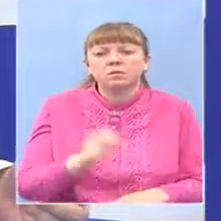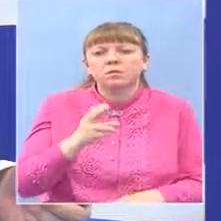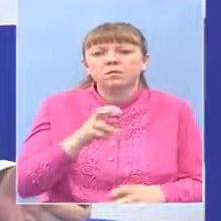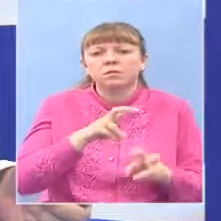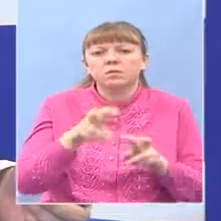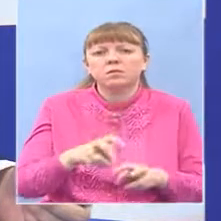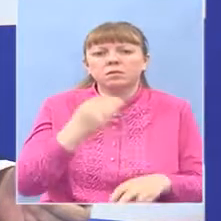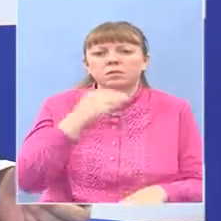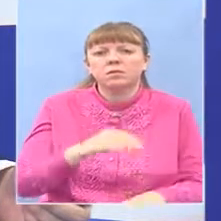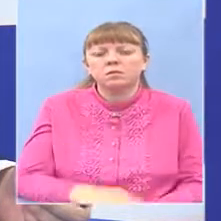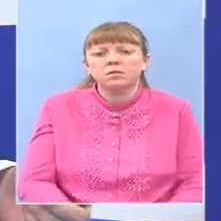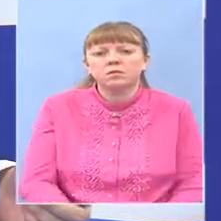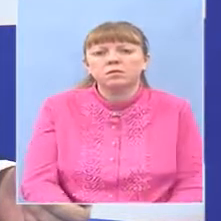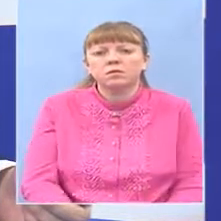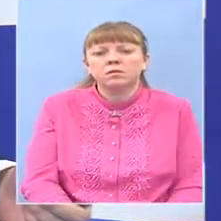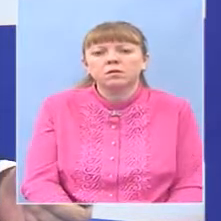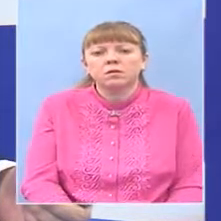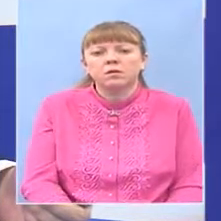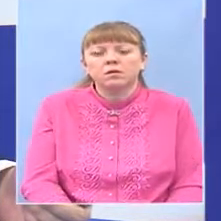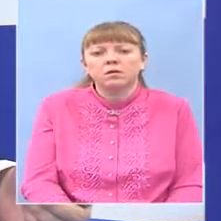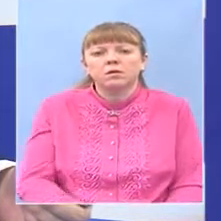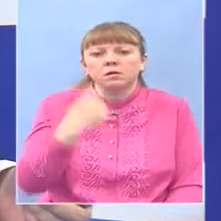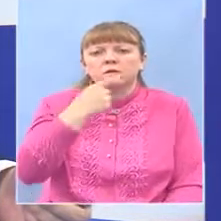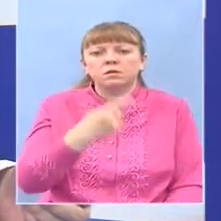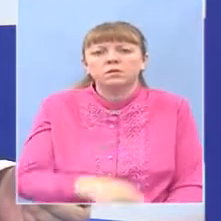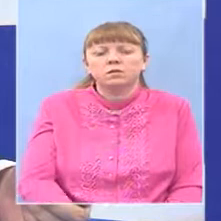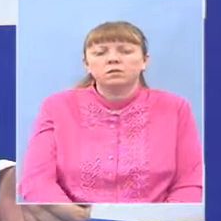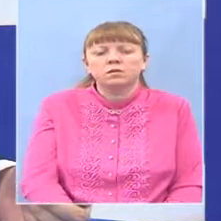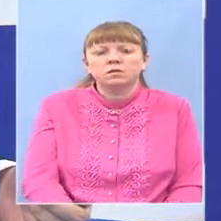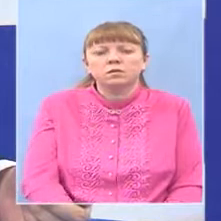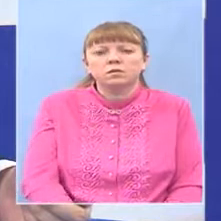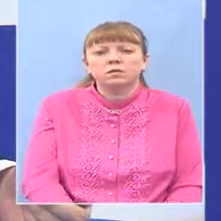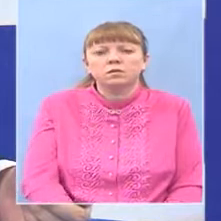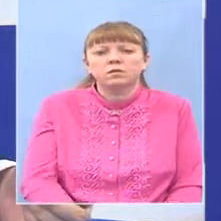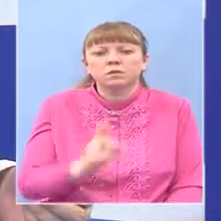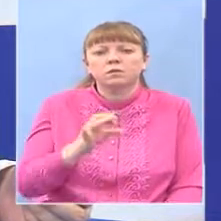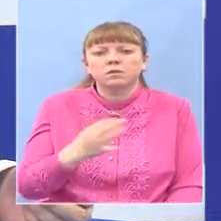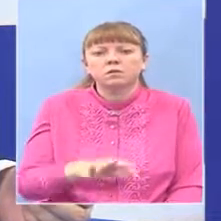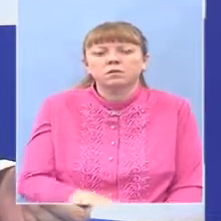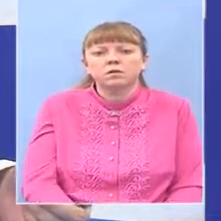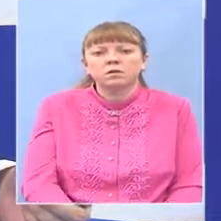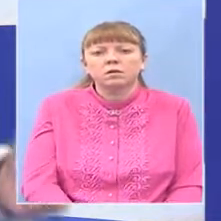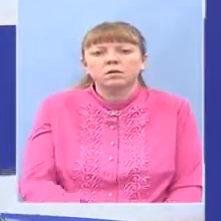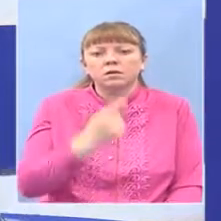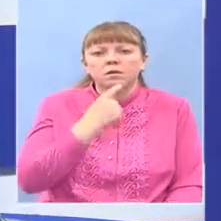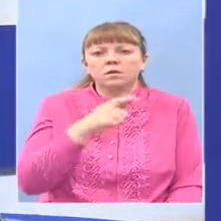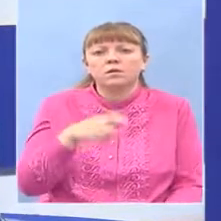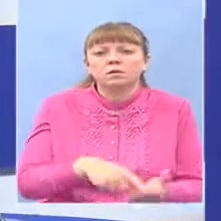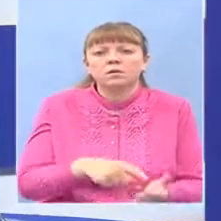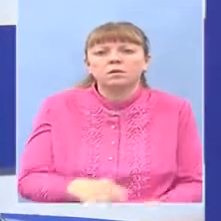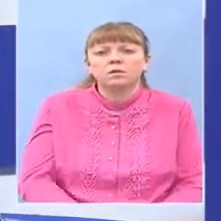проверить, эффективен ли та или иная организация, то или иное НПО? Тоже здесь... сложный вопрос. Потому